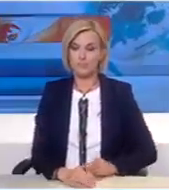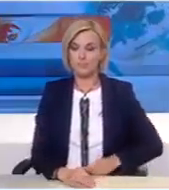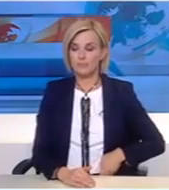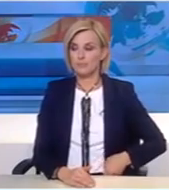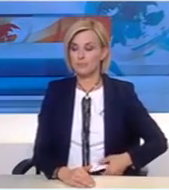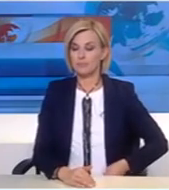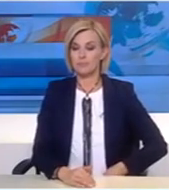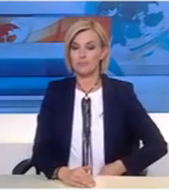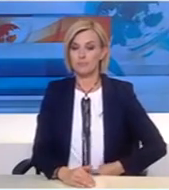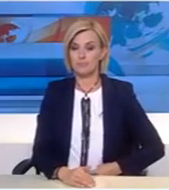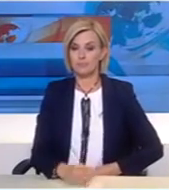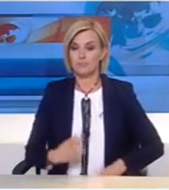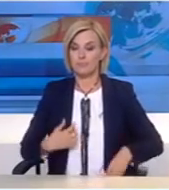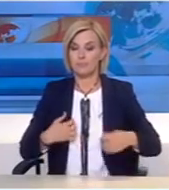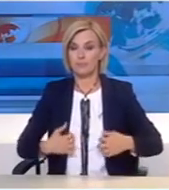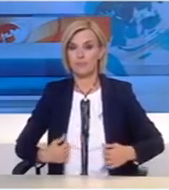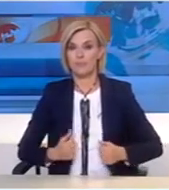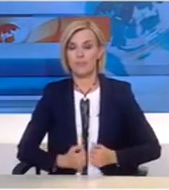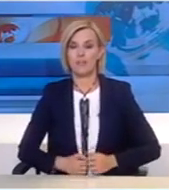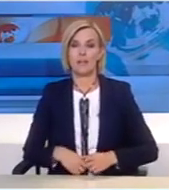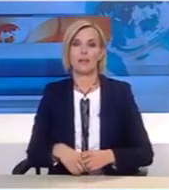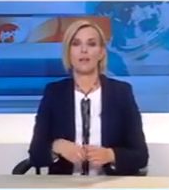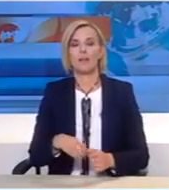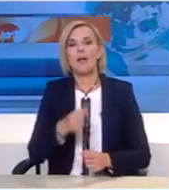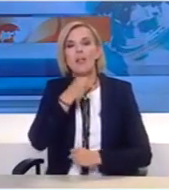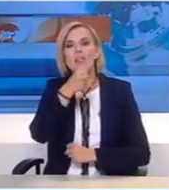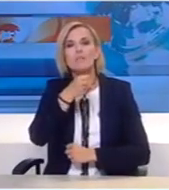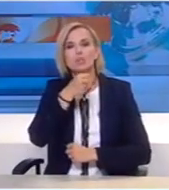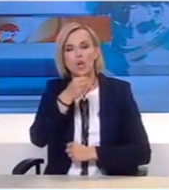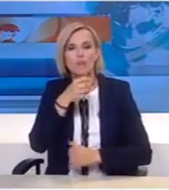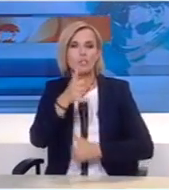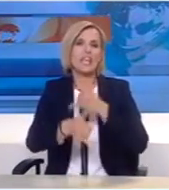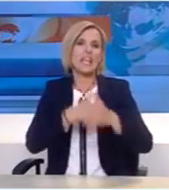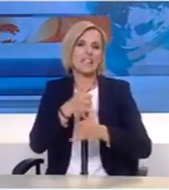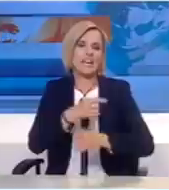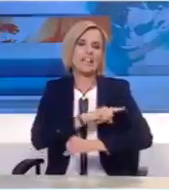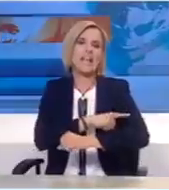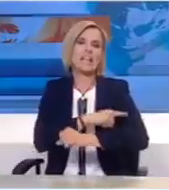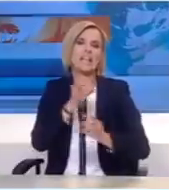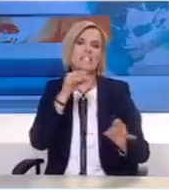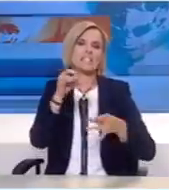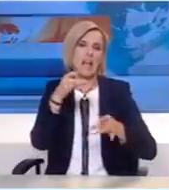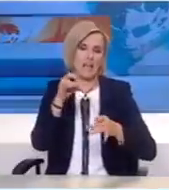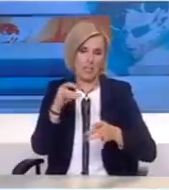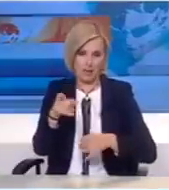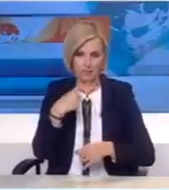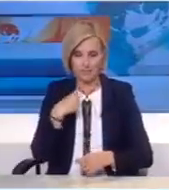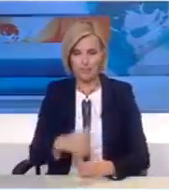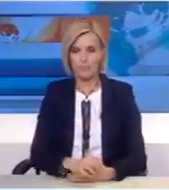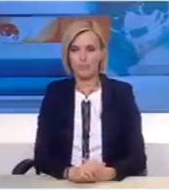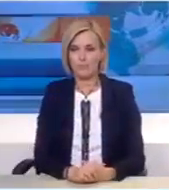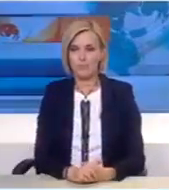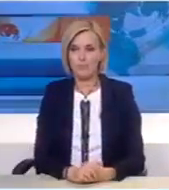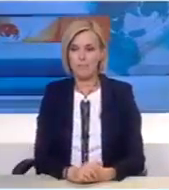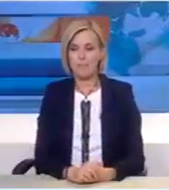Η κυρία Σουλάκη από το γιατροπίδια.gr και το Newsit. Κύριε καθηγητά, αναμένεται αύξηση κρουσμάτων